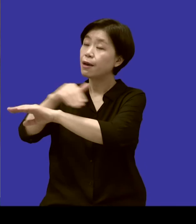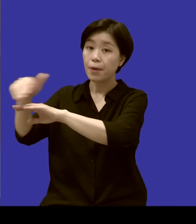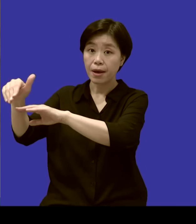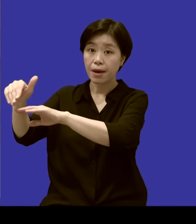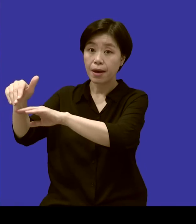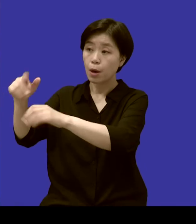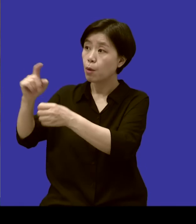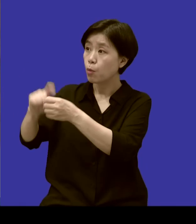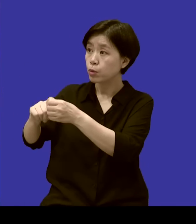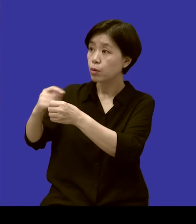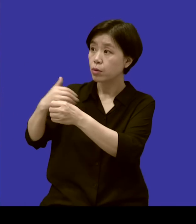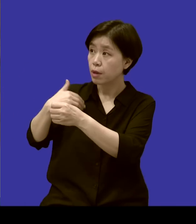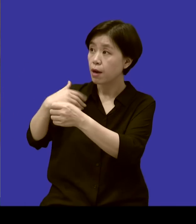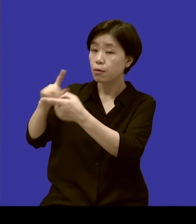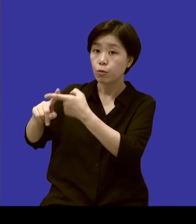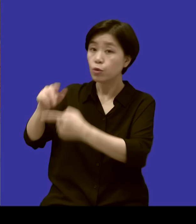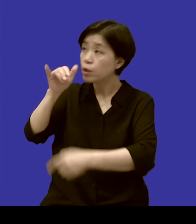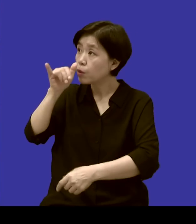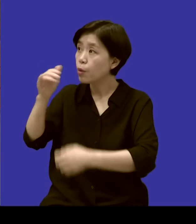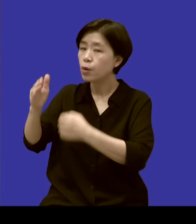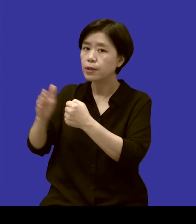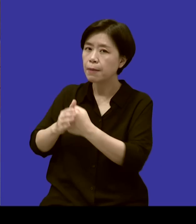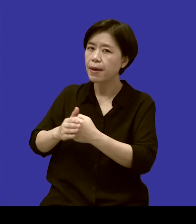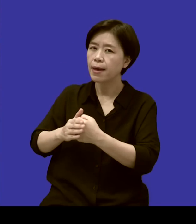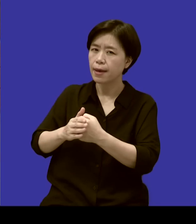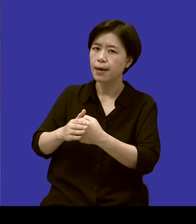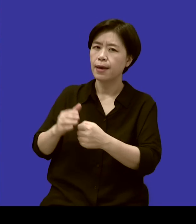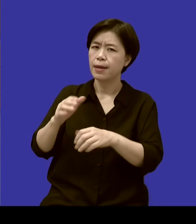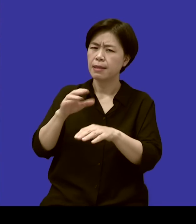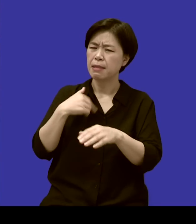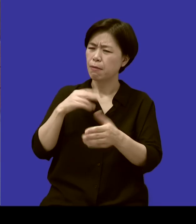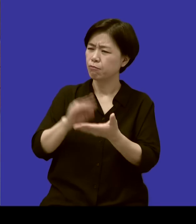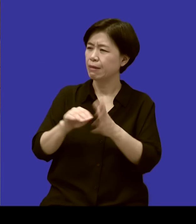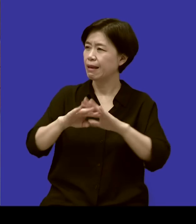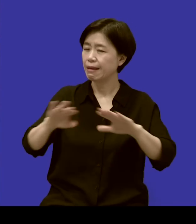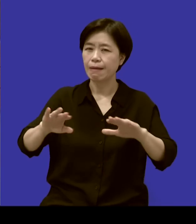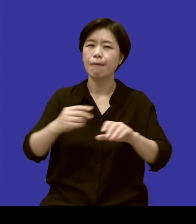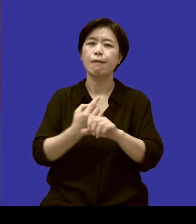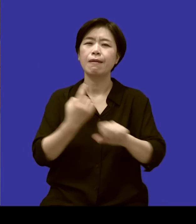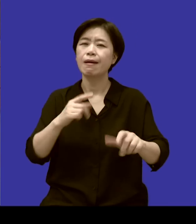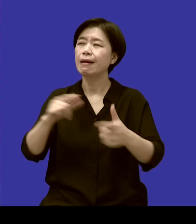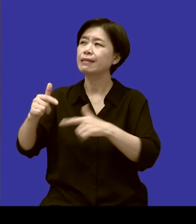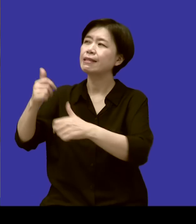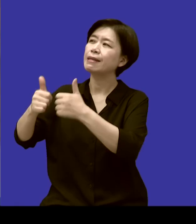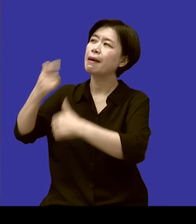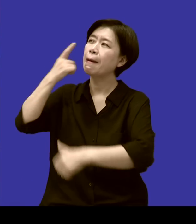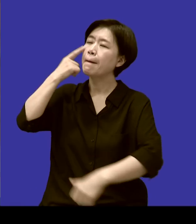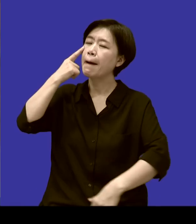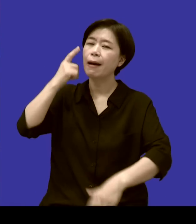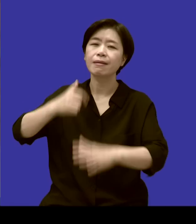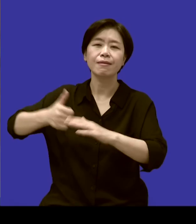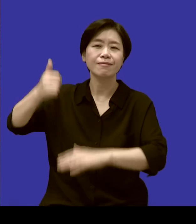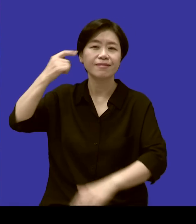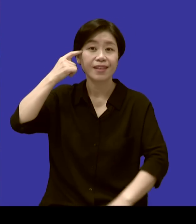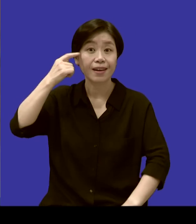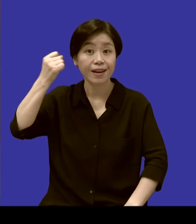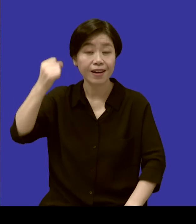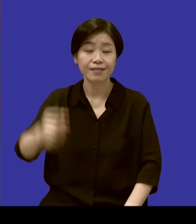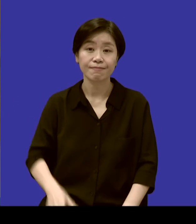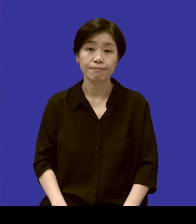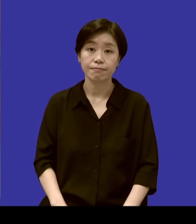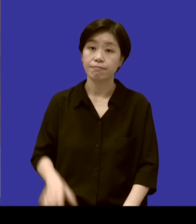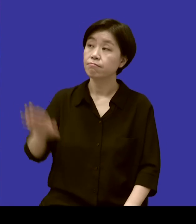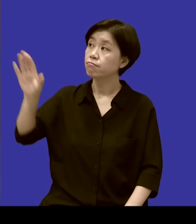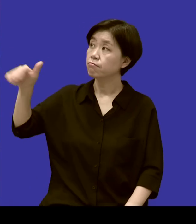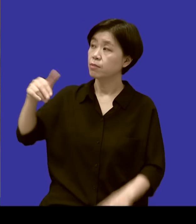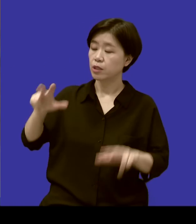있다고 하셨는데 진짠가 테스트해보자. 이런 생각이 드는 거예요. 예. 그래서 하나님 저를 이렇게 환난 가운데 나를 부르시고 이렇게